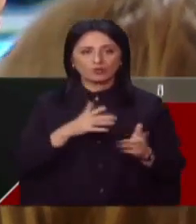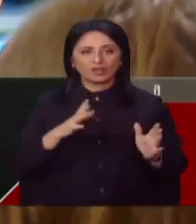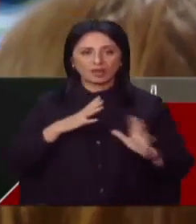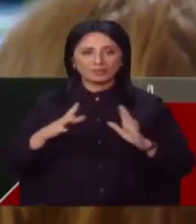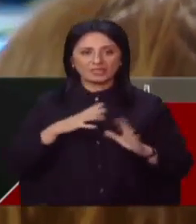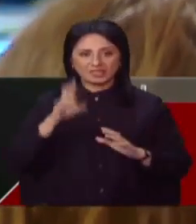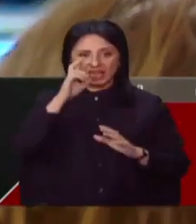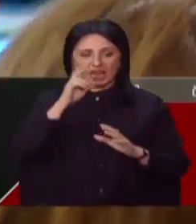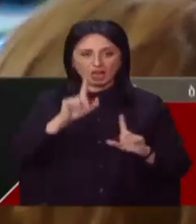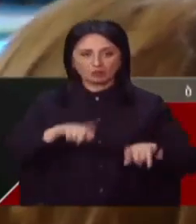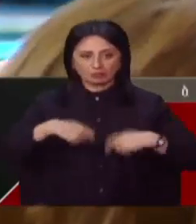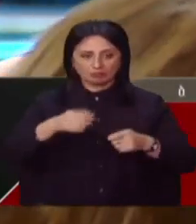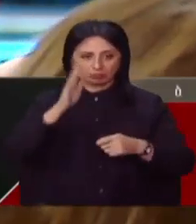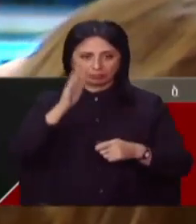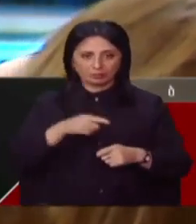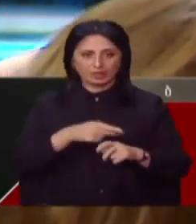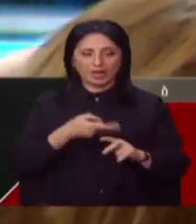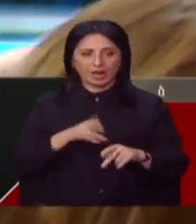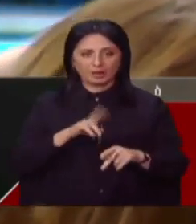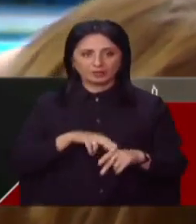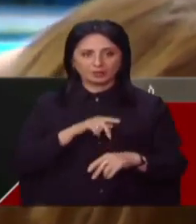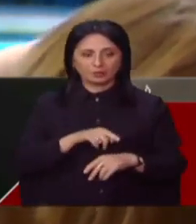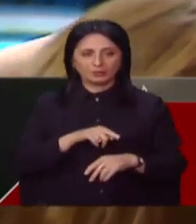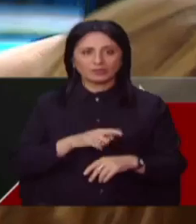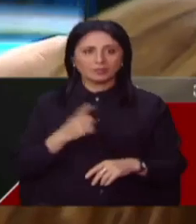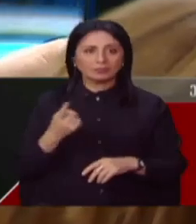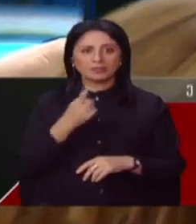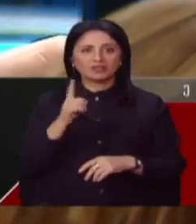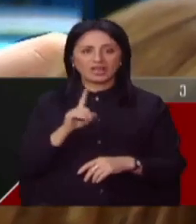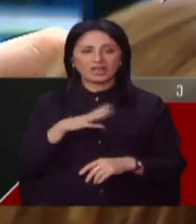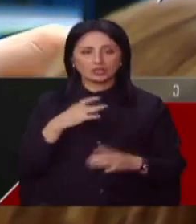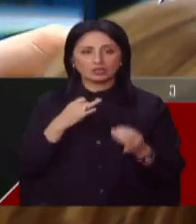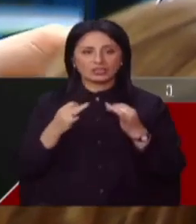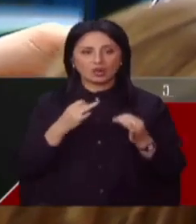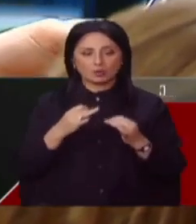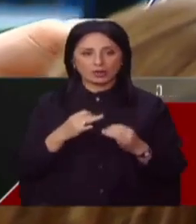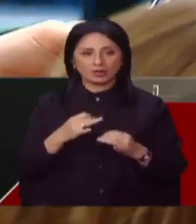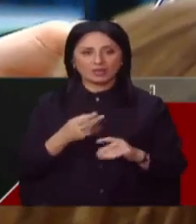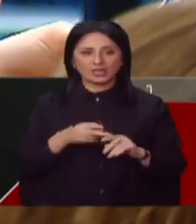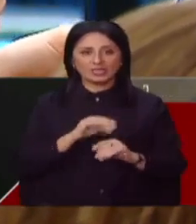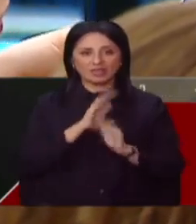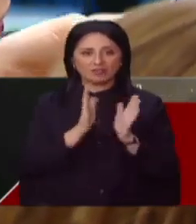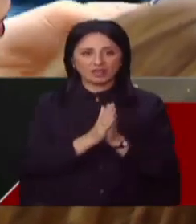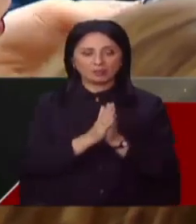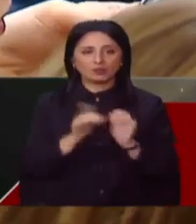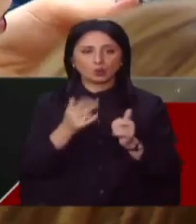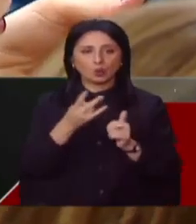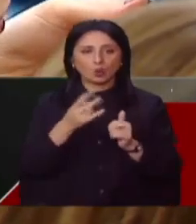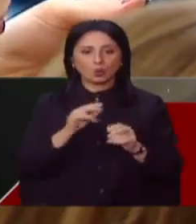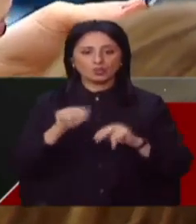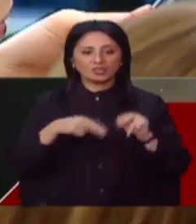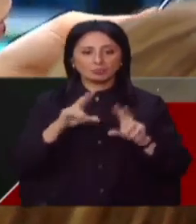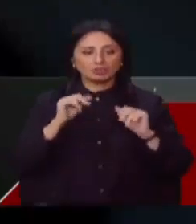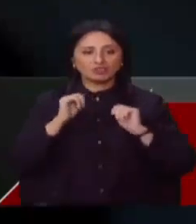ემზადება ხელისუფლების გადასაბარებლად, ამიტომ პირველი რაზეც იყო საუბარი, რომ ეს ყველაფერი როგორ უნდა